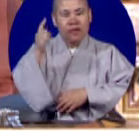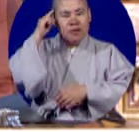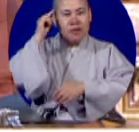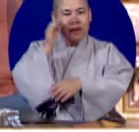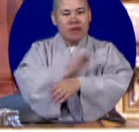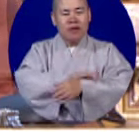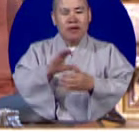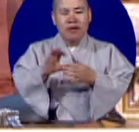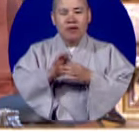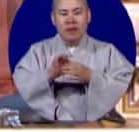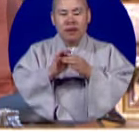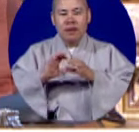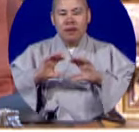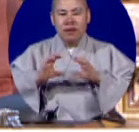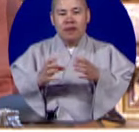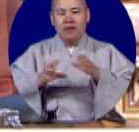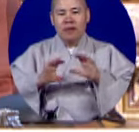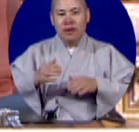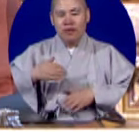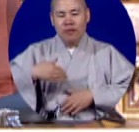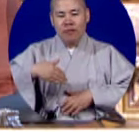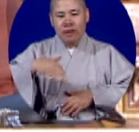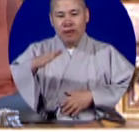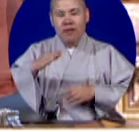지혜의 세계로 가는 것이다.